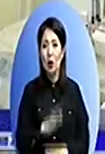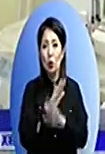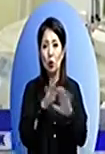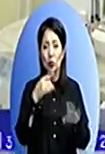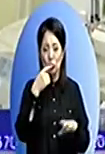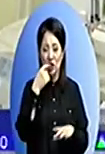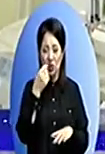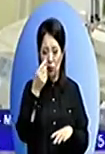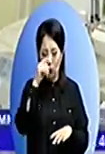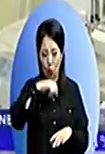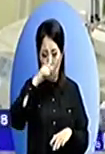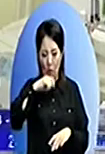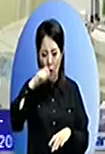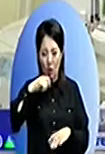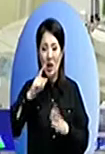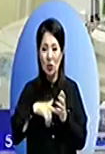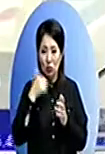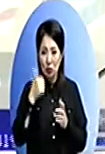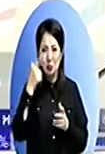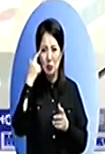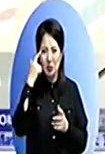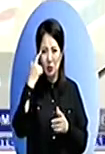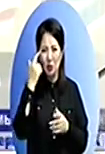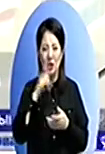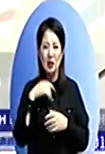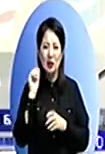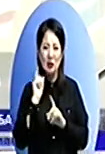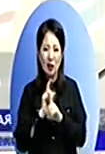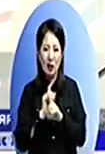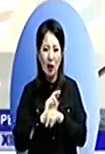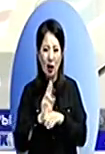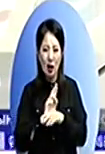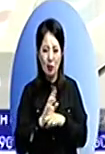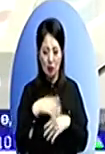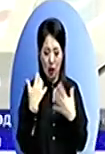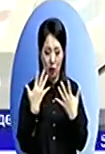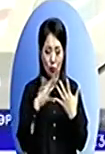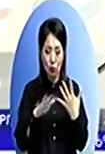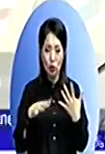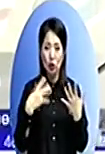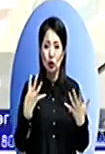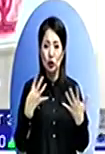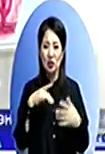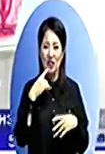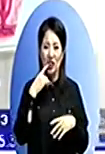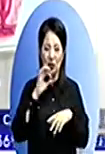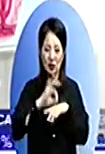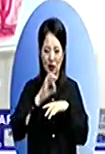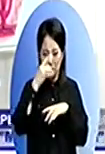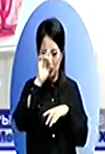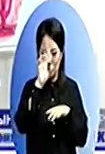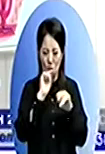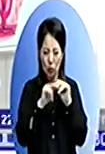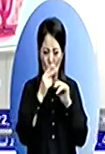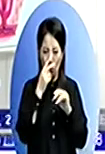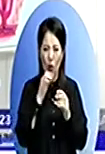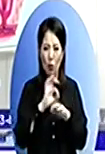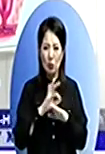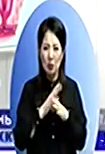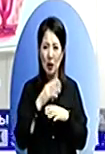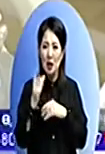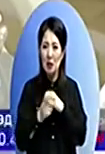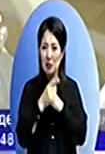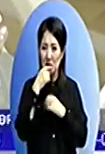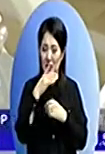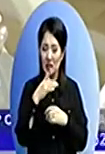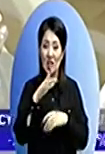шүдэ угаах хэрэгтэй гэдгийг мэддэг ч хэвшил болгож чаддаггүй. Өнөөдөр 10 хүүхд тутмын 9 нь шүдний ямар нэг өвчлөлтөй байгааг эмчнэр хэлж байна.